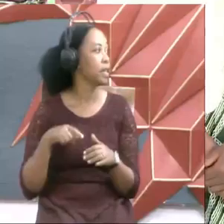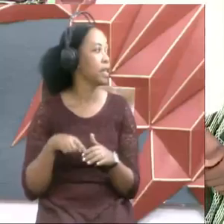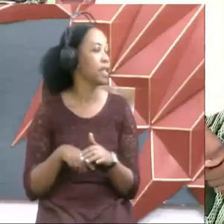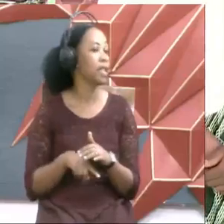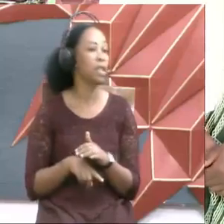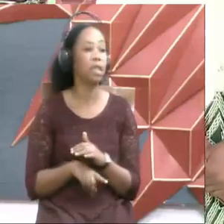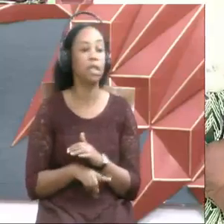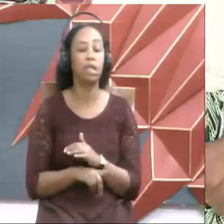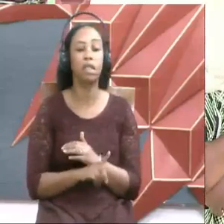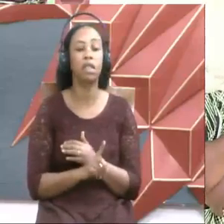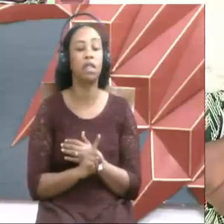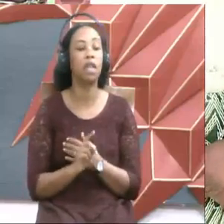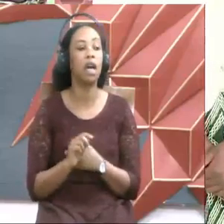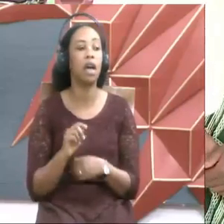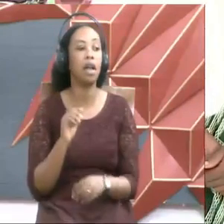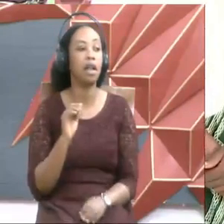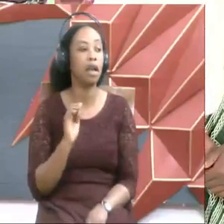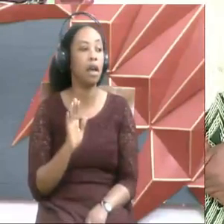mwinjirayi.